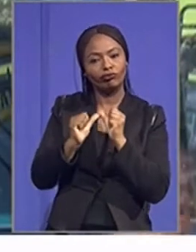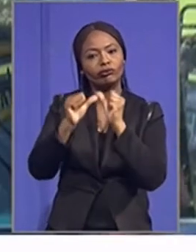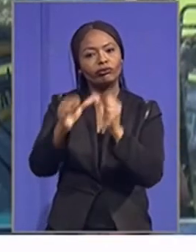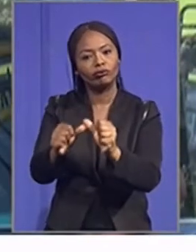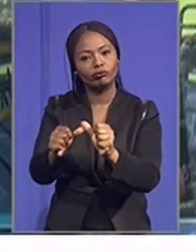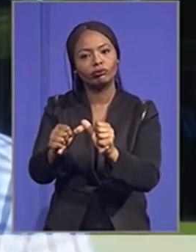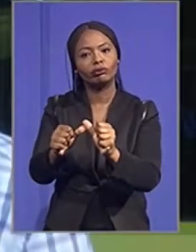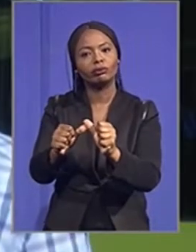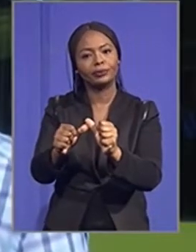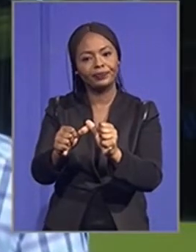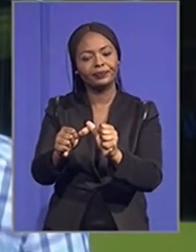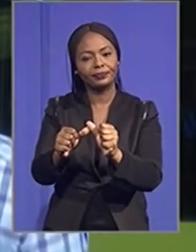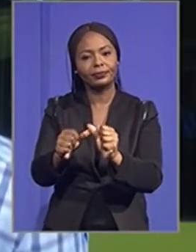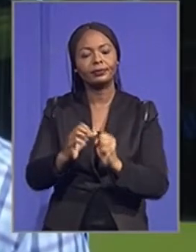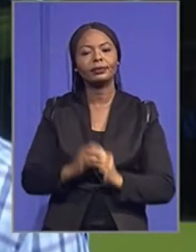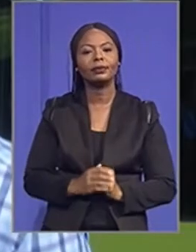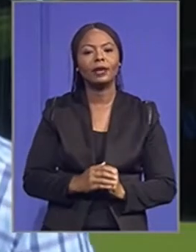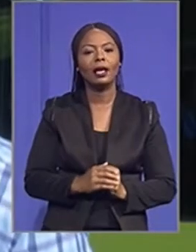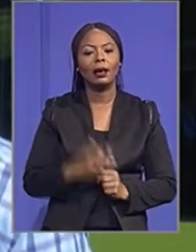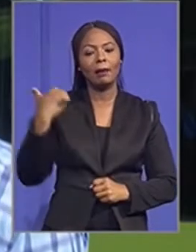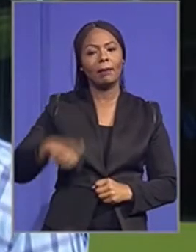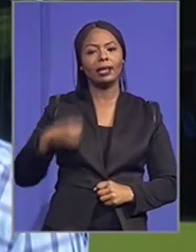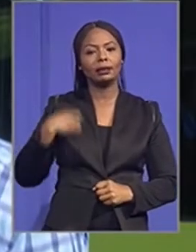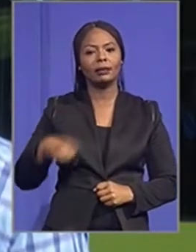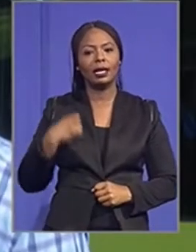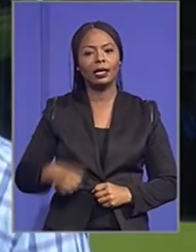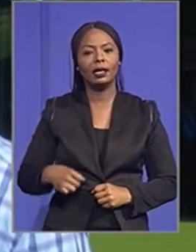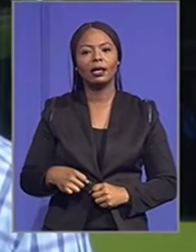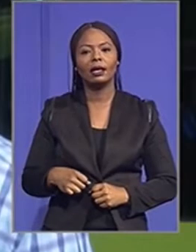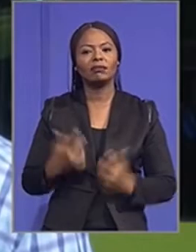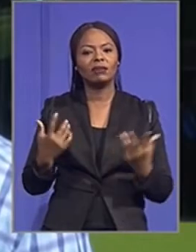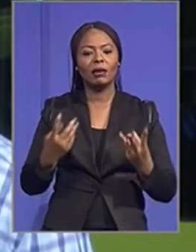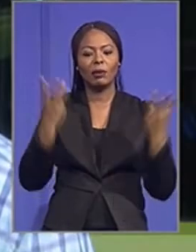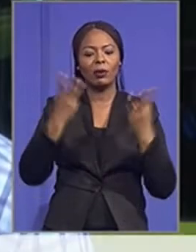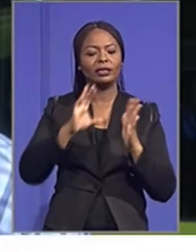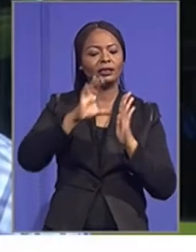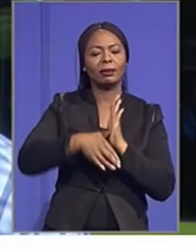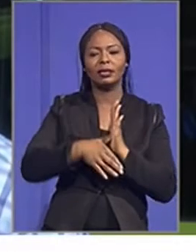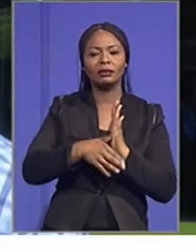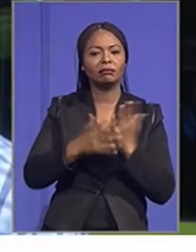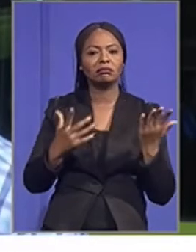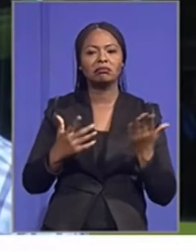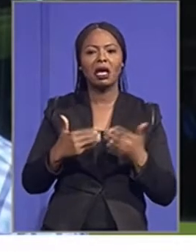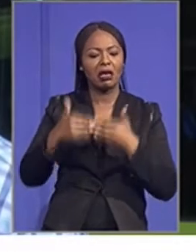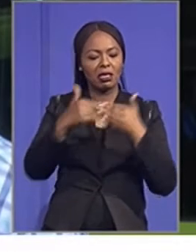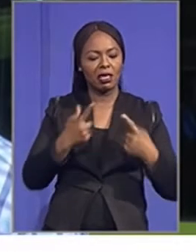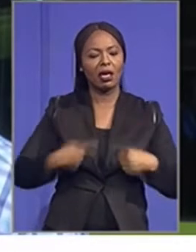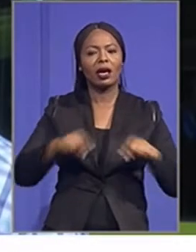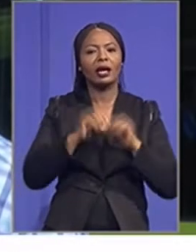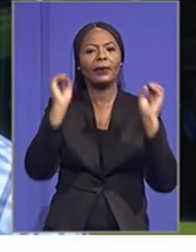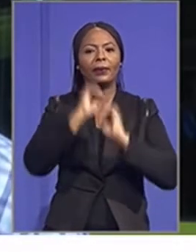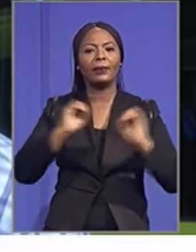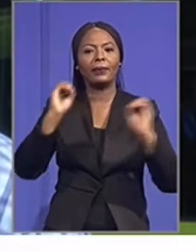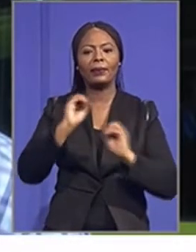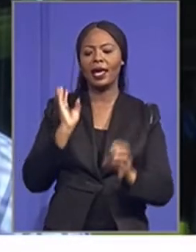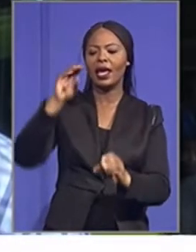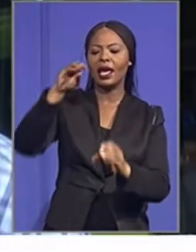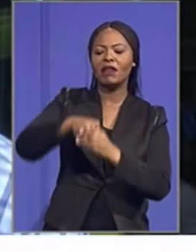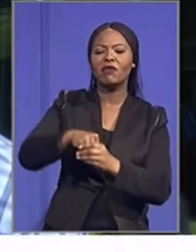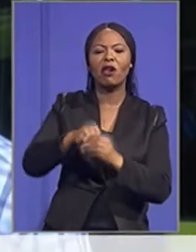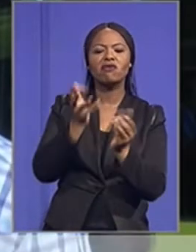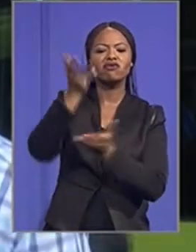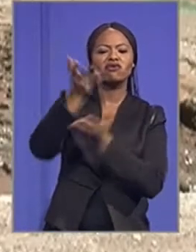batho. Masepala rona jwalo ka batho ba sa itekanelang ha o renkelle hlong ha o ratometse ho bua ka dintho tsena ho tloa mane qalehong ya